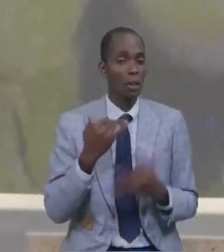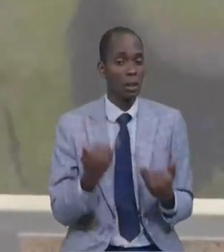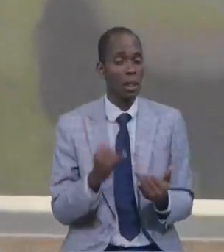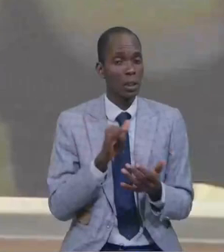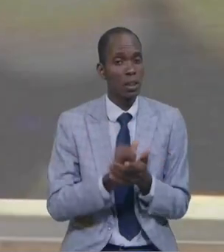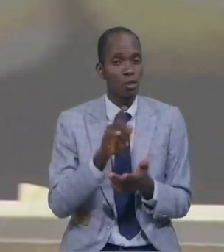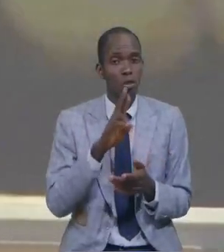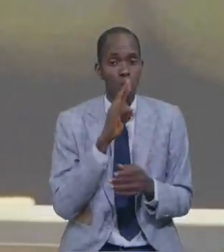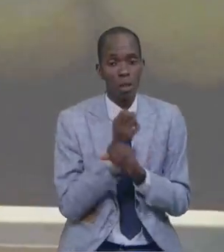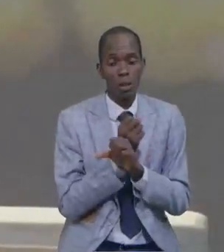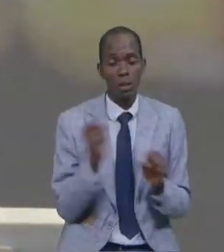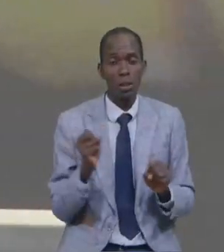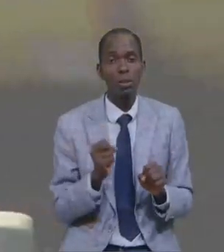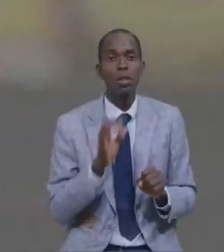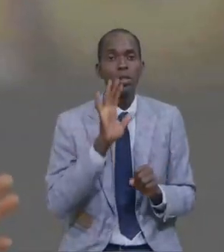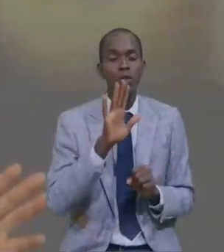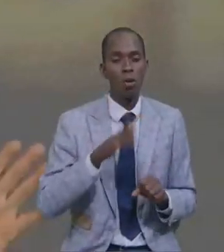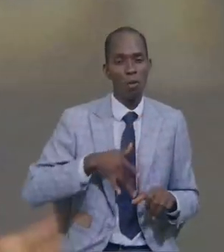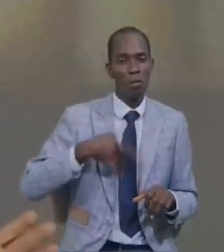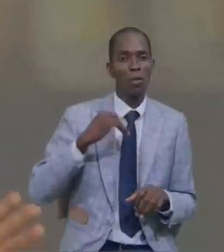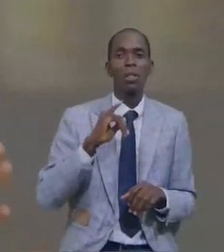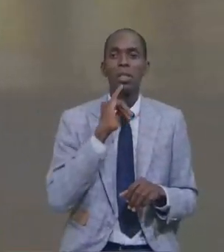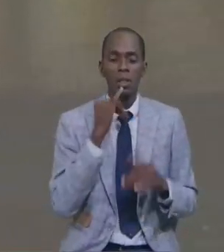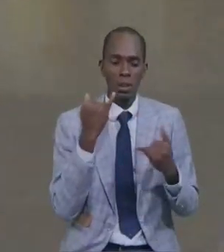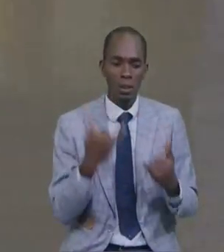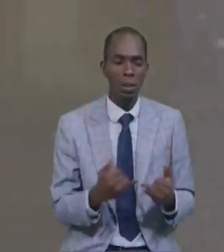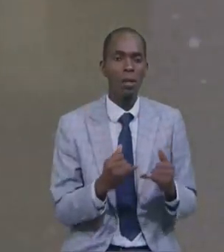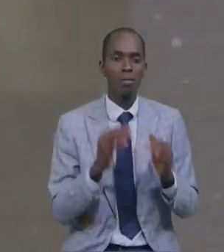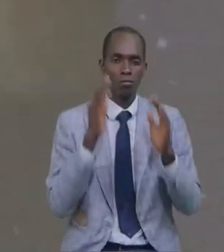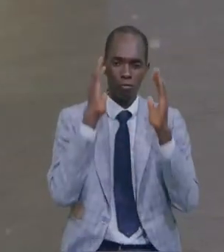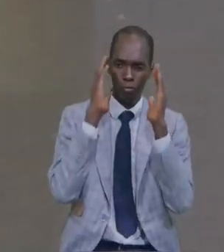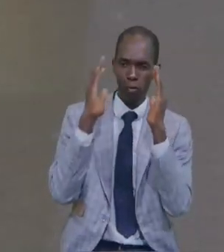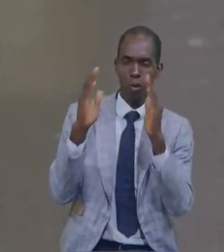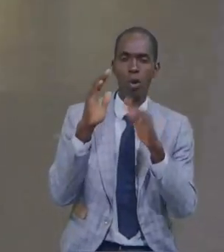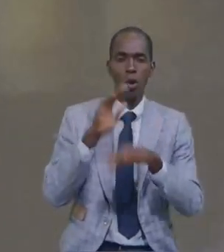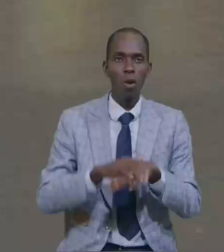vers la gloire. C'est ce que nous avons dit en Colossiens 3.